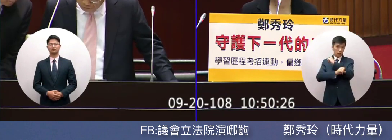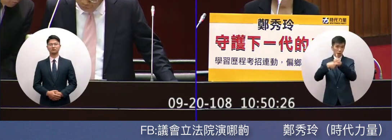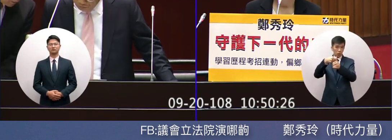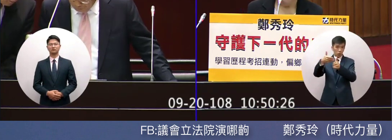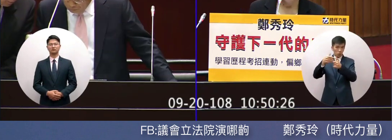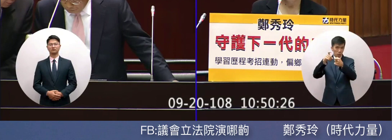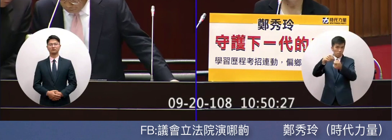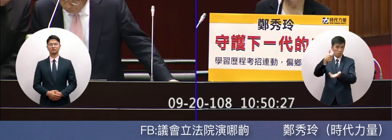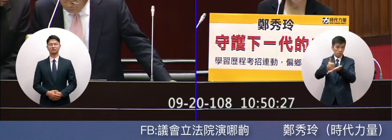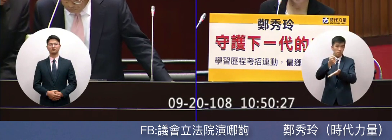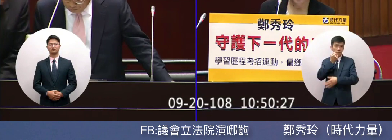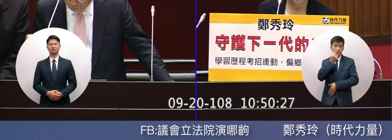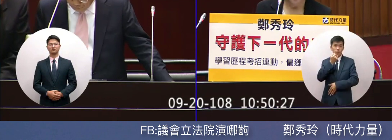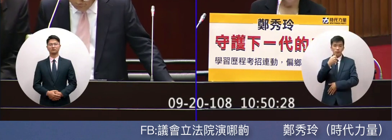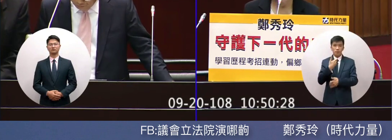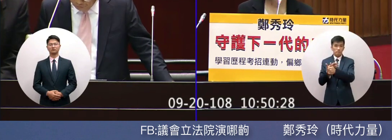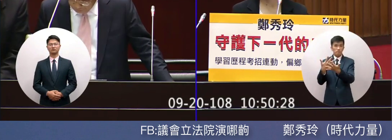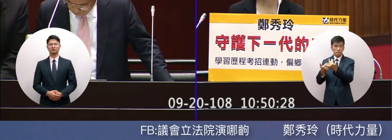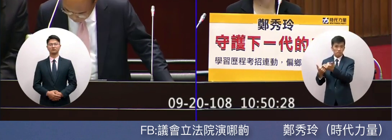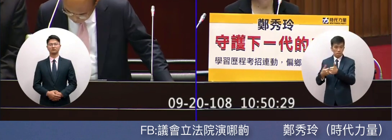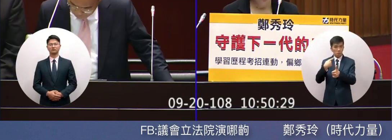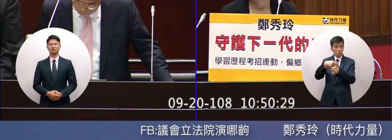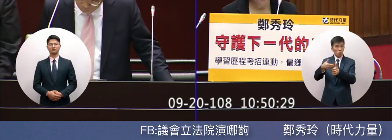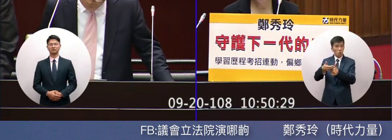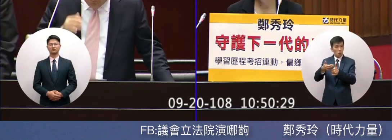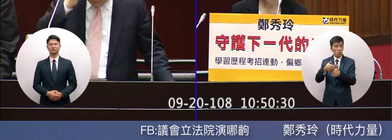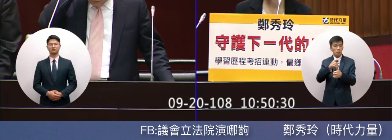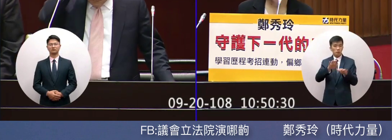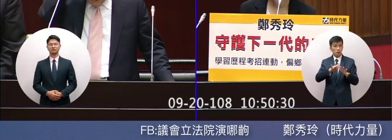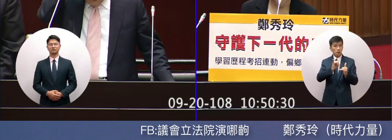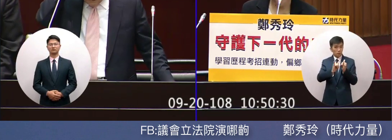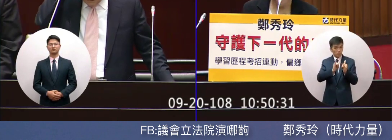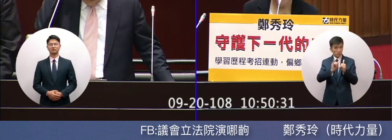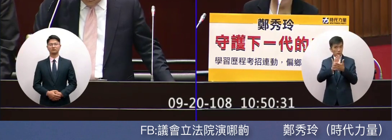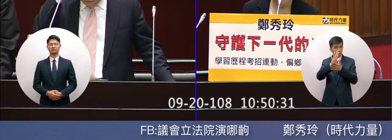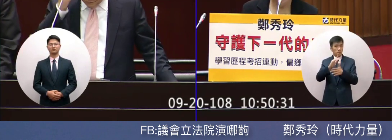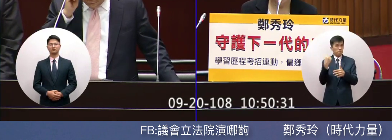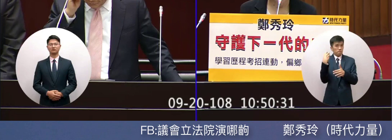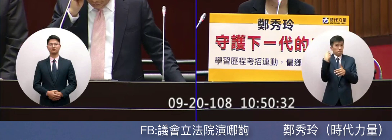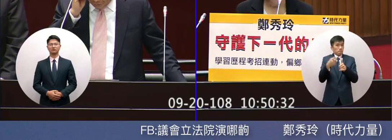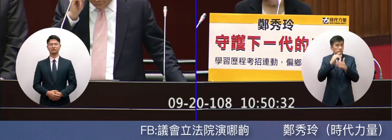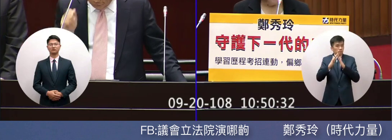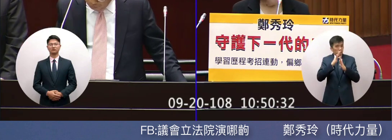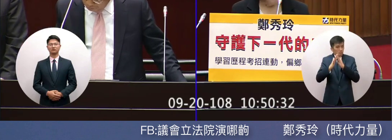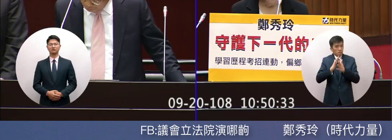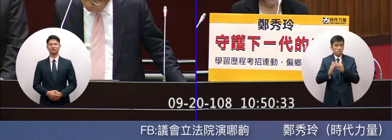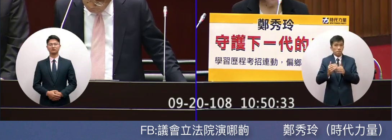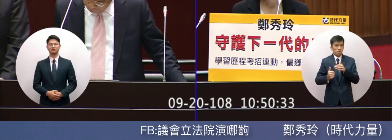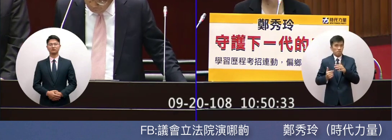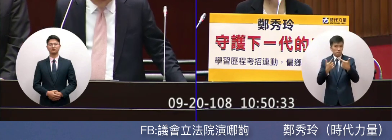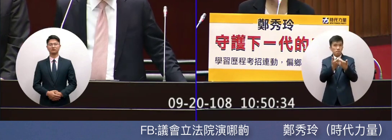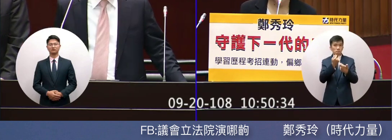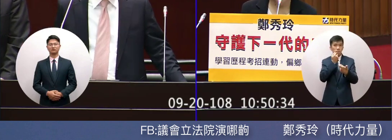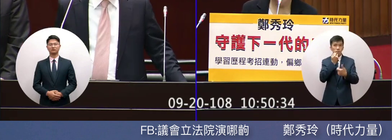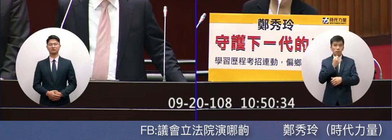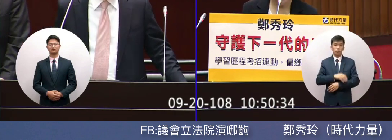目标，培养出适应现代生活、面对未来挑战的下一代啊。那其实教育部